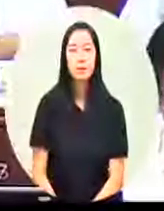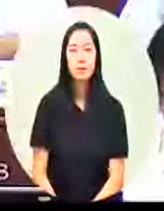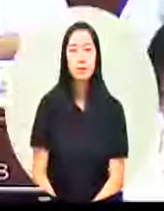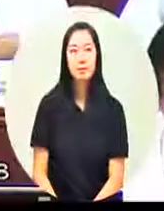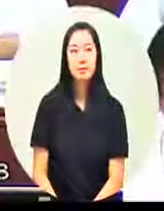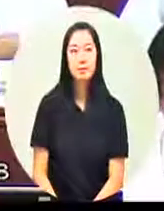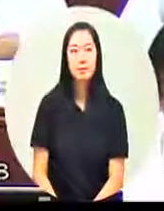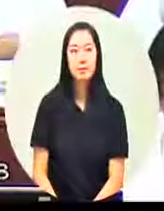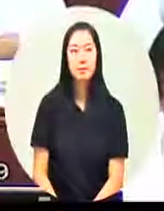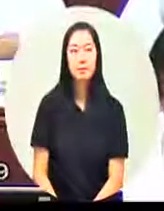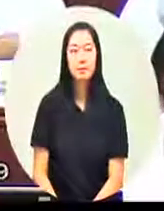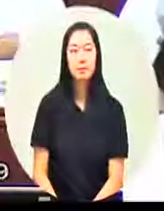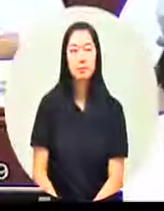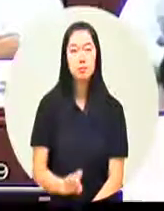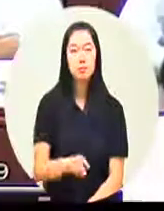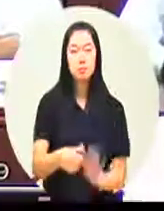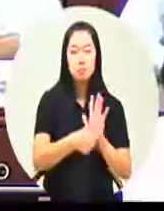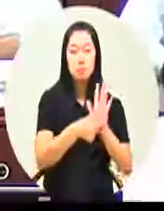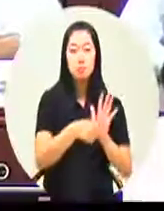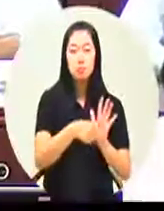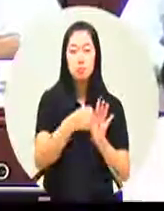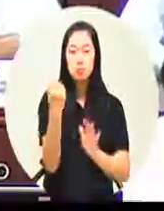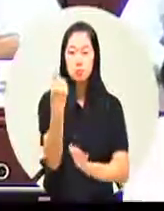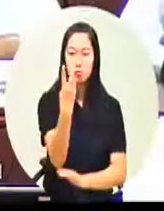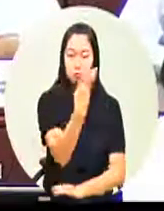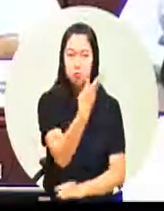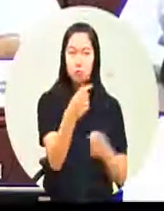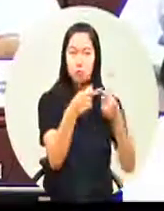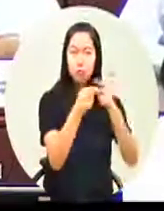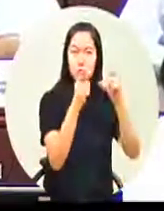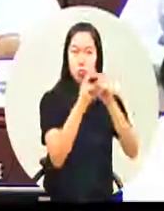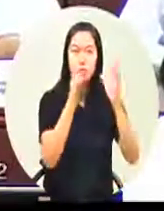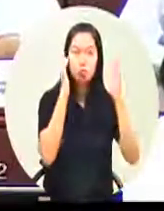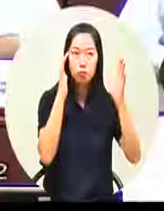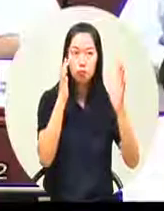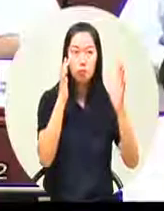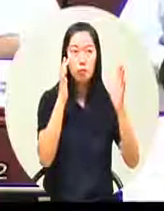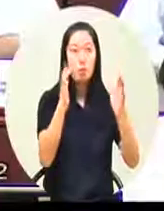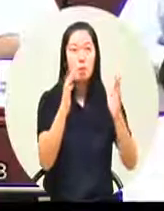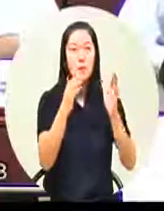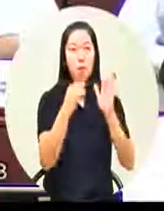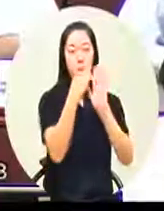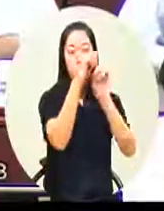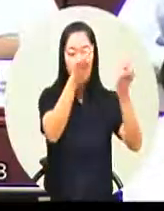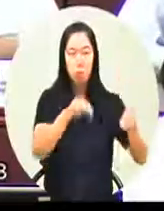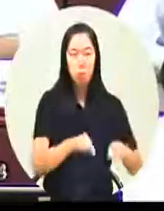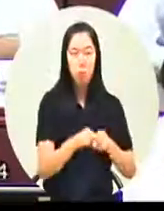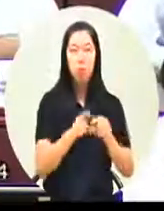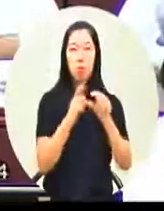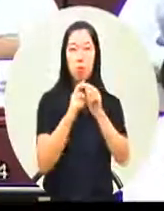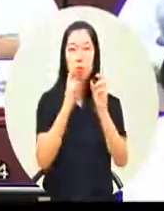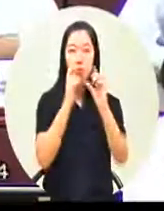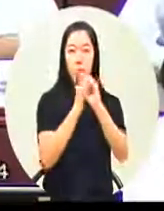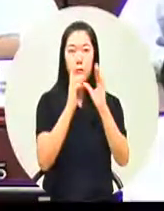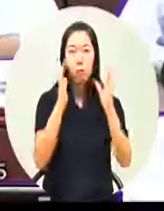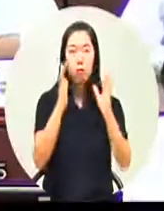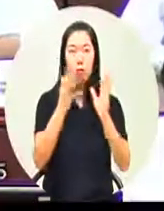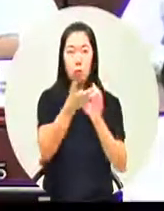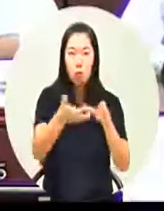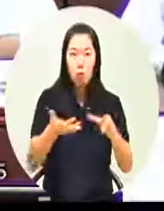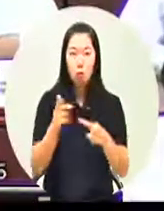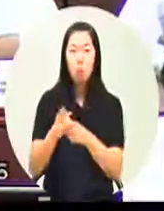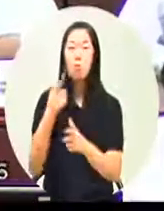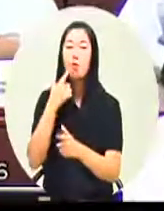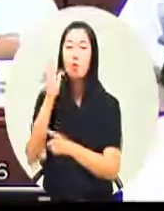他有三个古名，主要的古名叫中正碑，那后来叫中正湖，也有叫美咪浓湖。